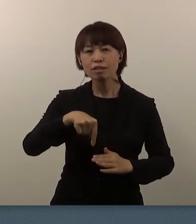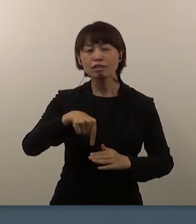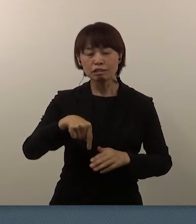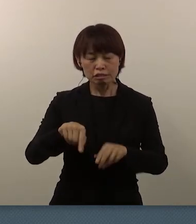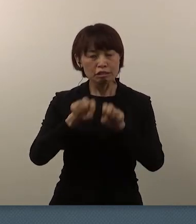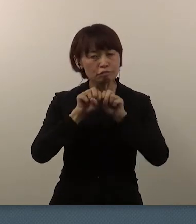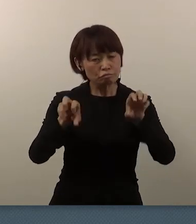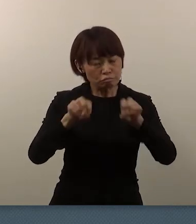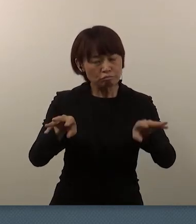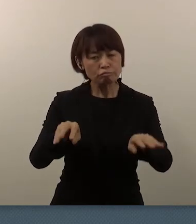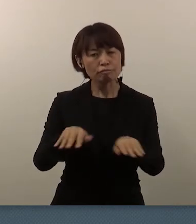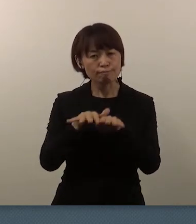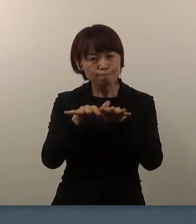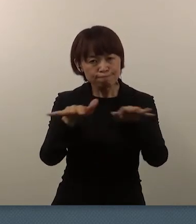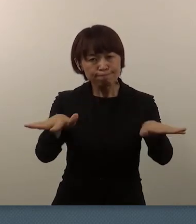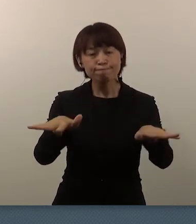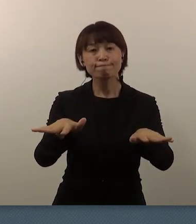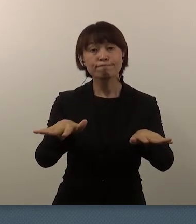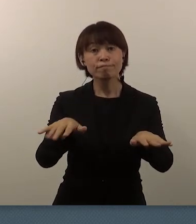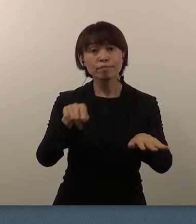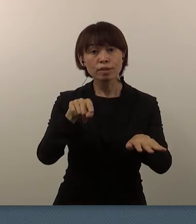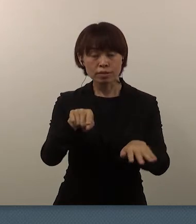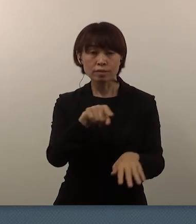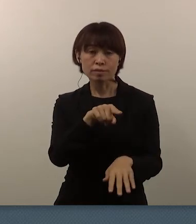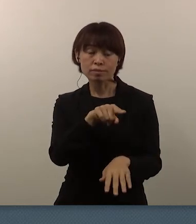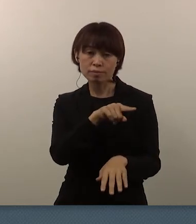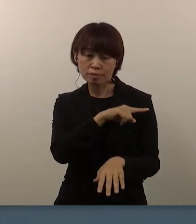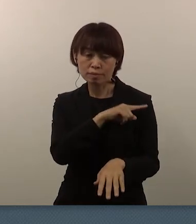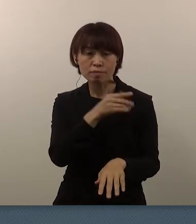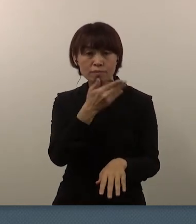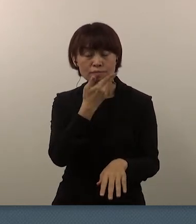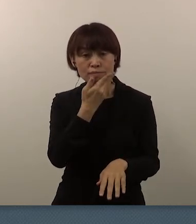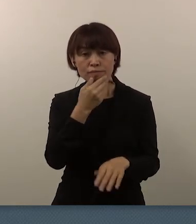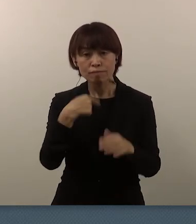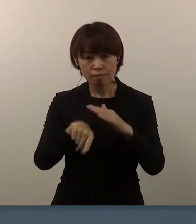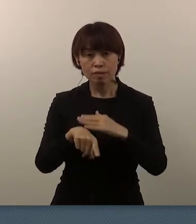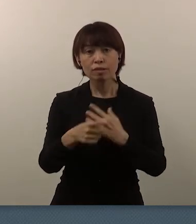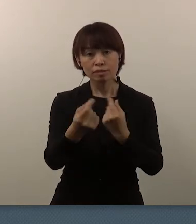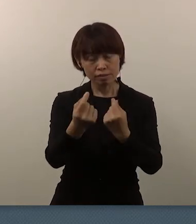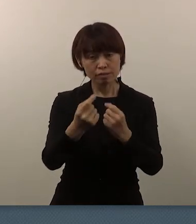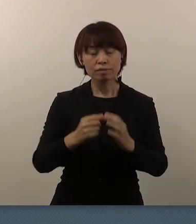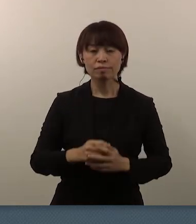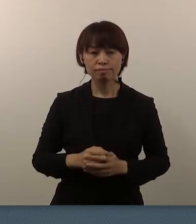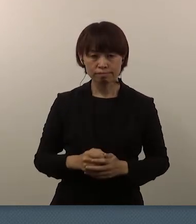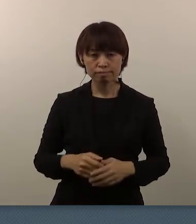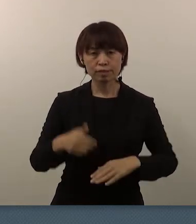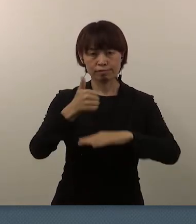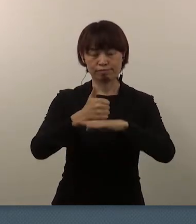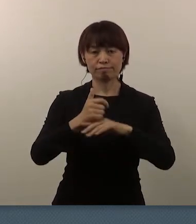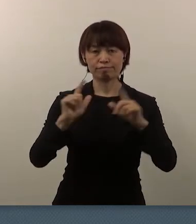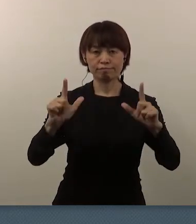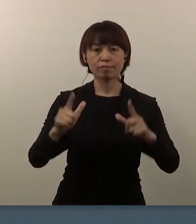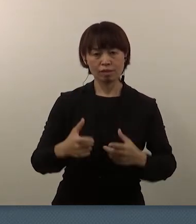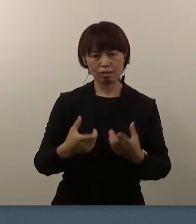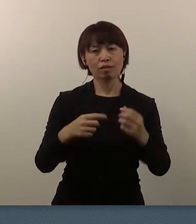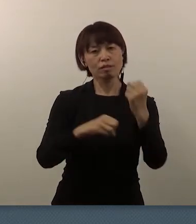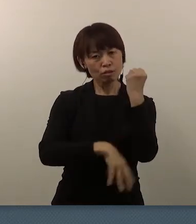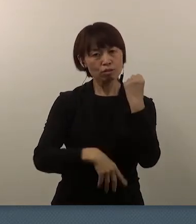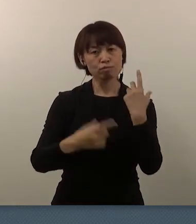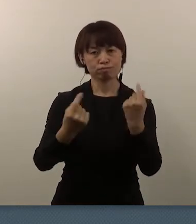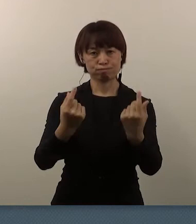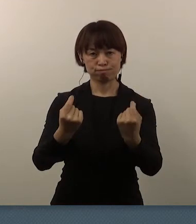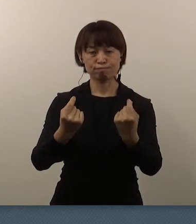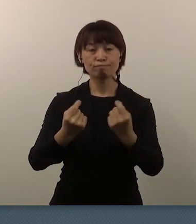内で知名度を上げていくっていうのがこう先決であるというお考えでいらっしゃいますか。 基本的にそうですね。ただまあ先ほど申し上げましたように、